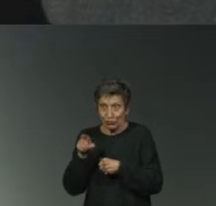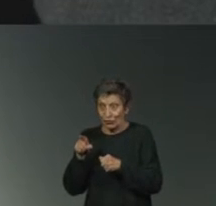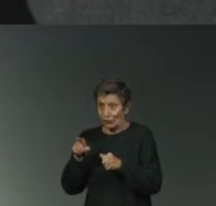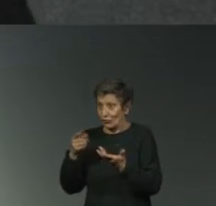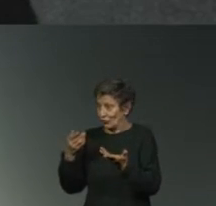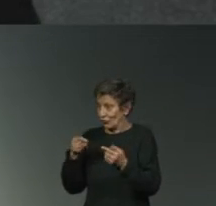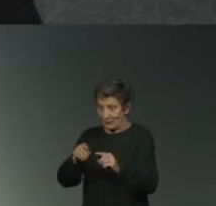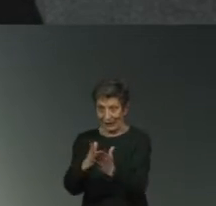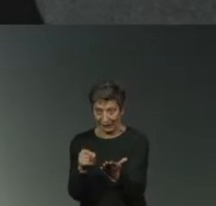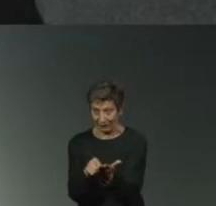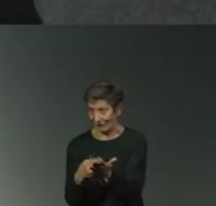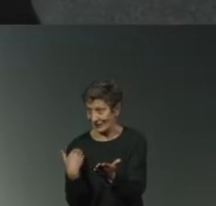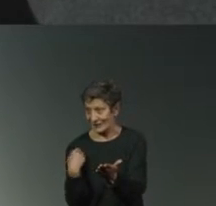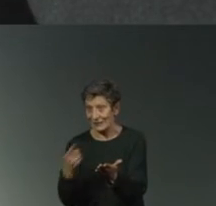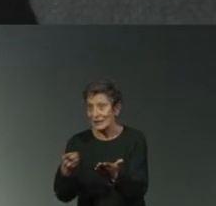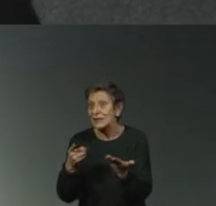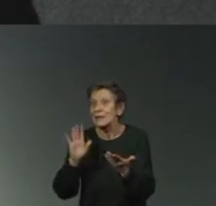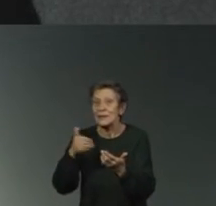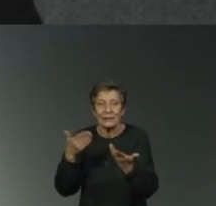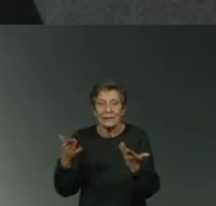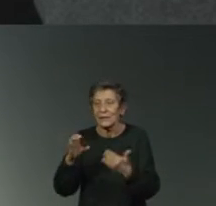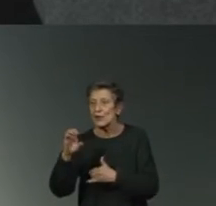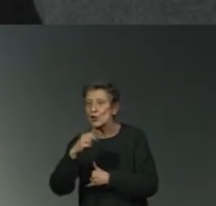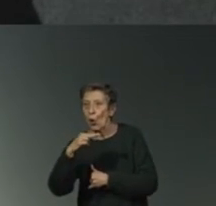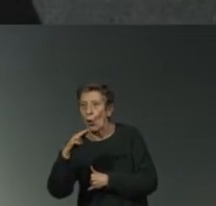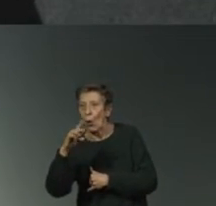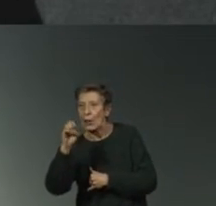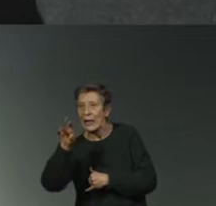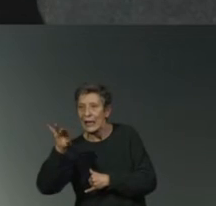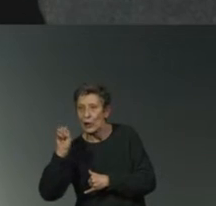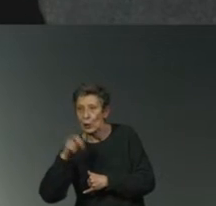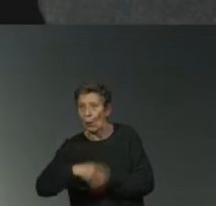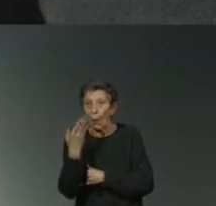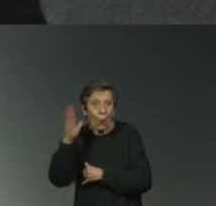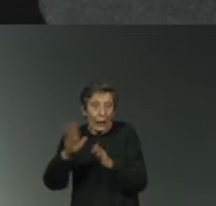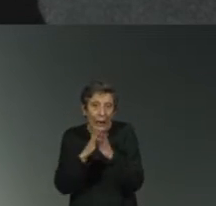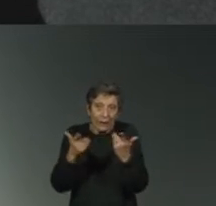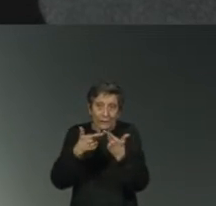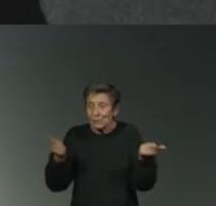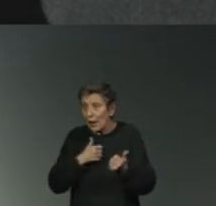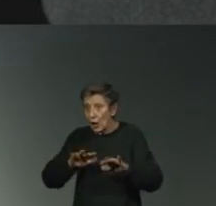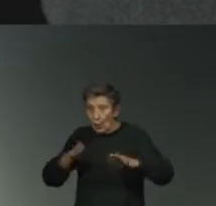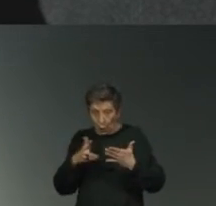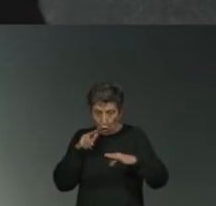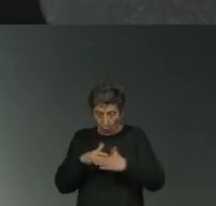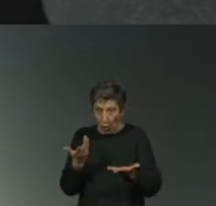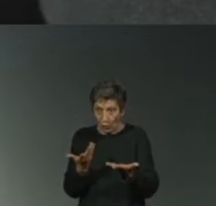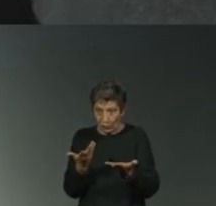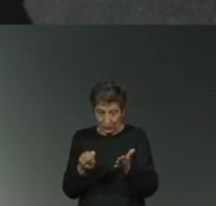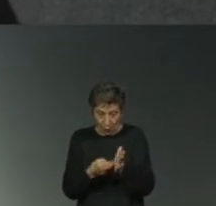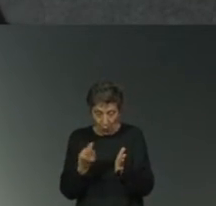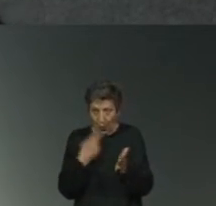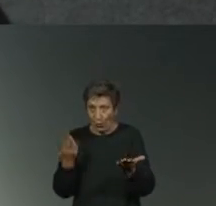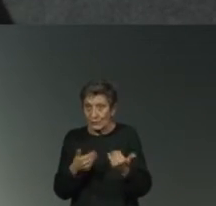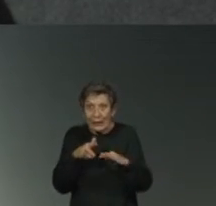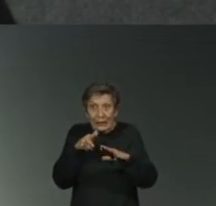par Cendrillon et beaucoup d'autres. Comment tu commences tes romans? Est-ce que chaque début